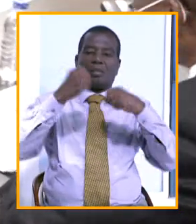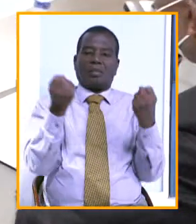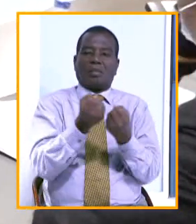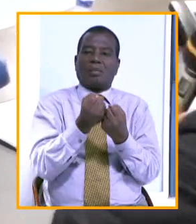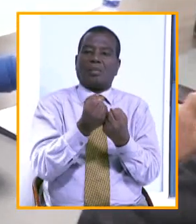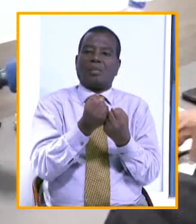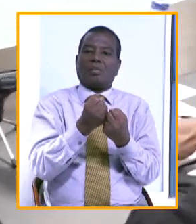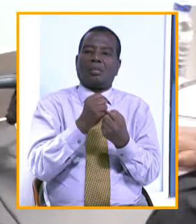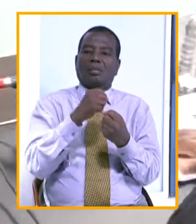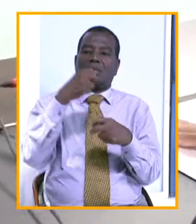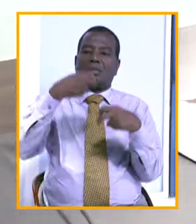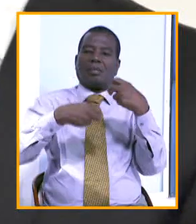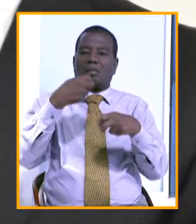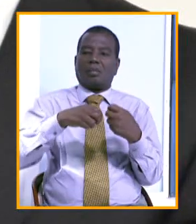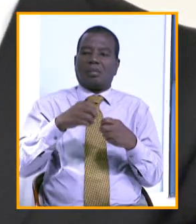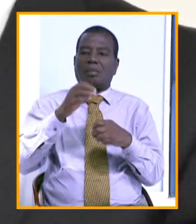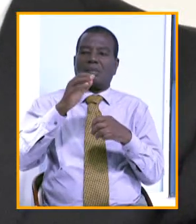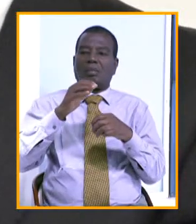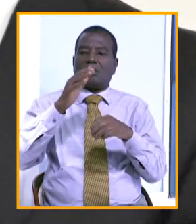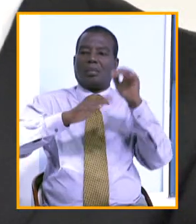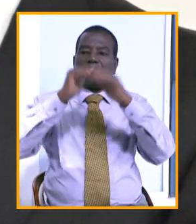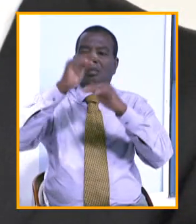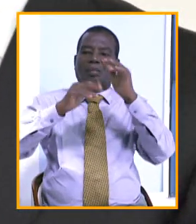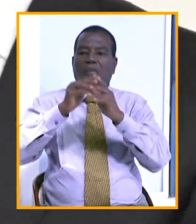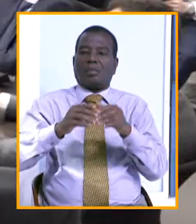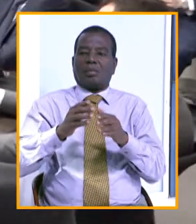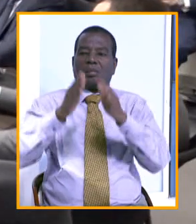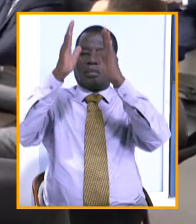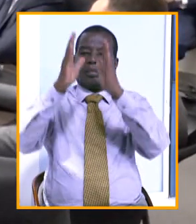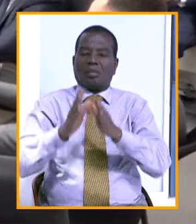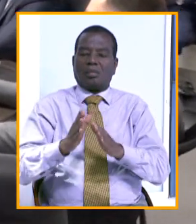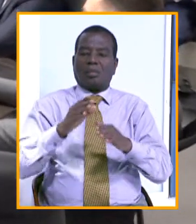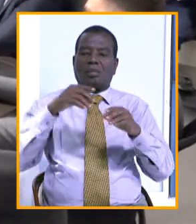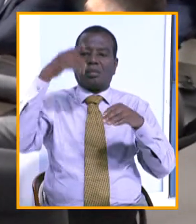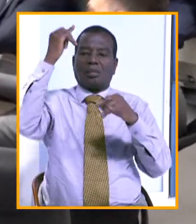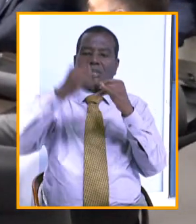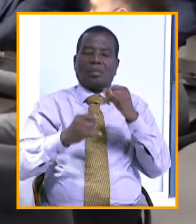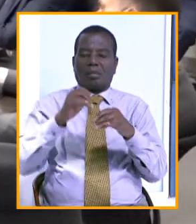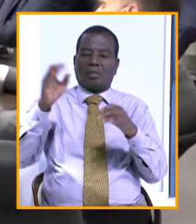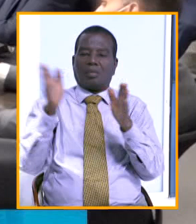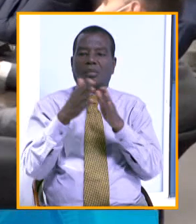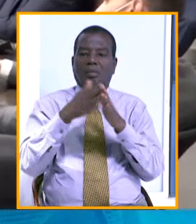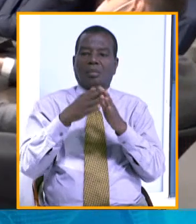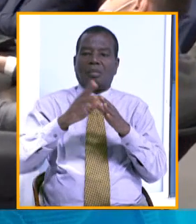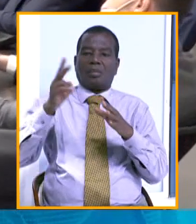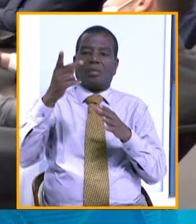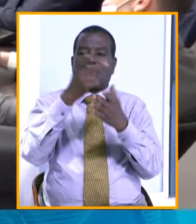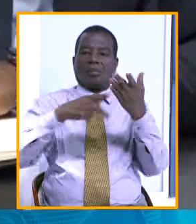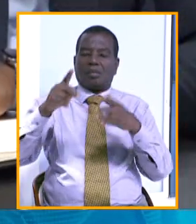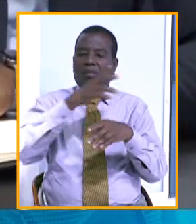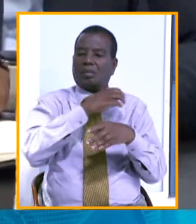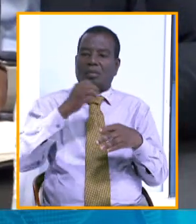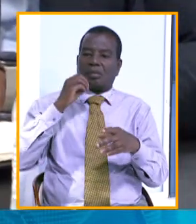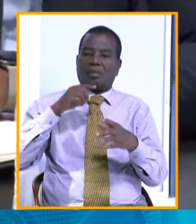sur les questions de construction de bâtiments à usage de bureaux. Au terme de la rencontre, les deux parties ont noté